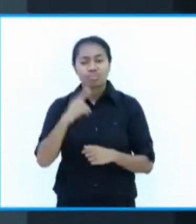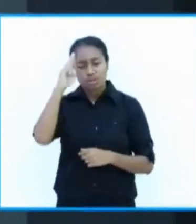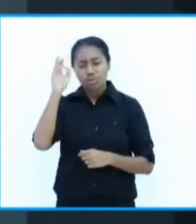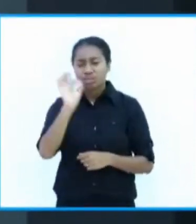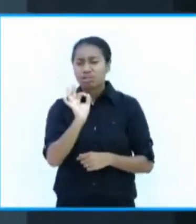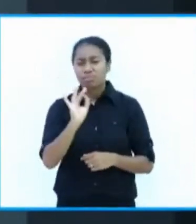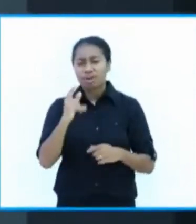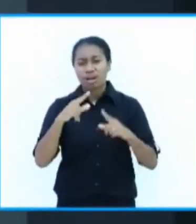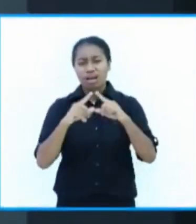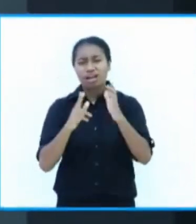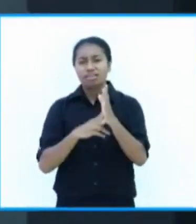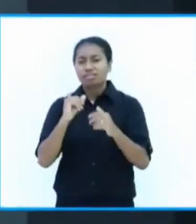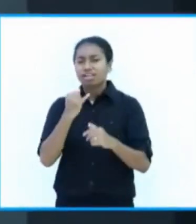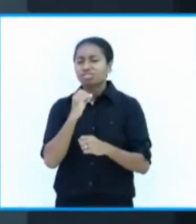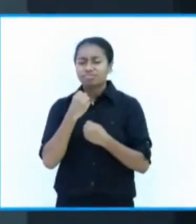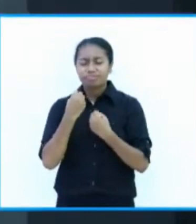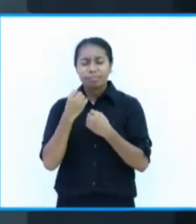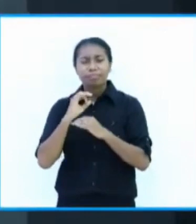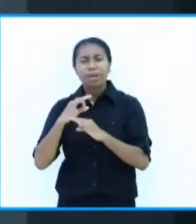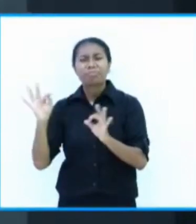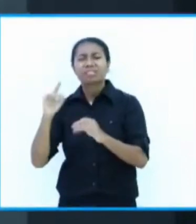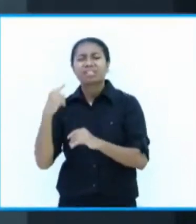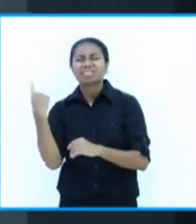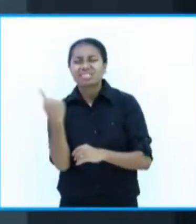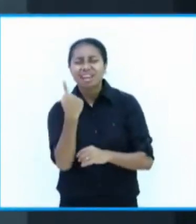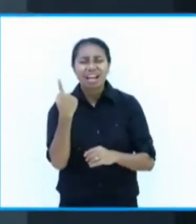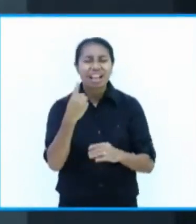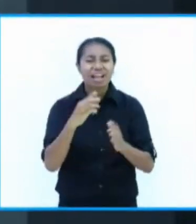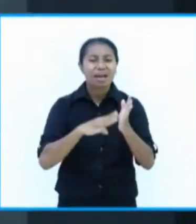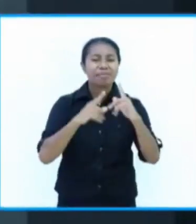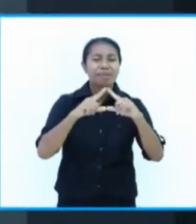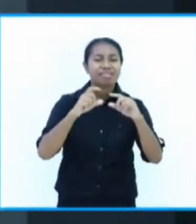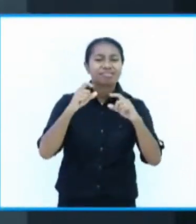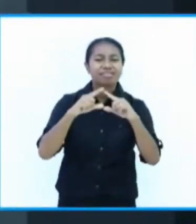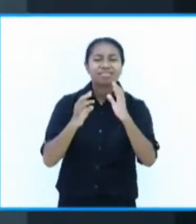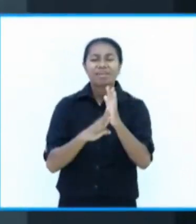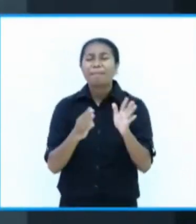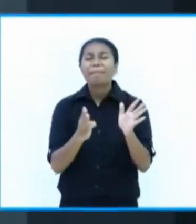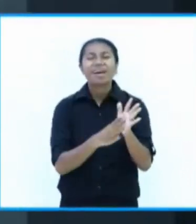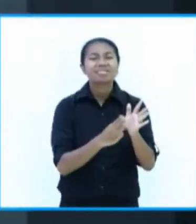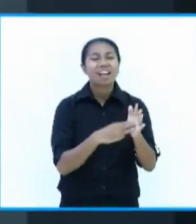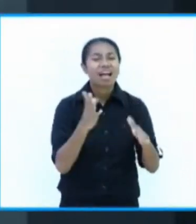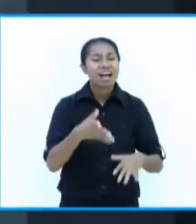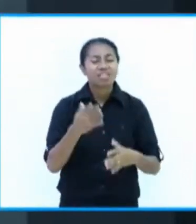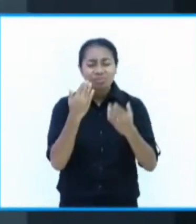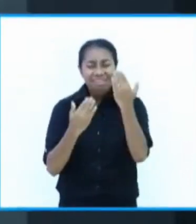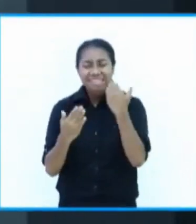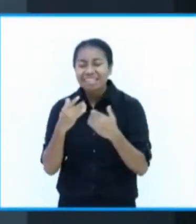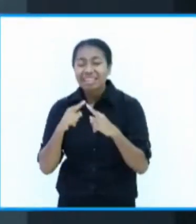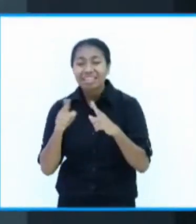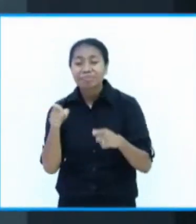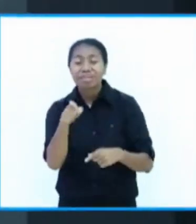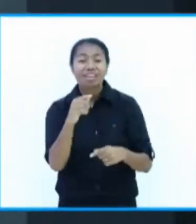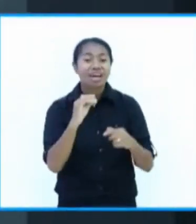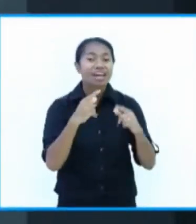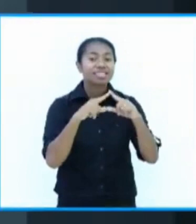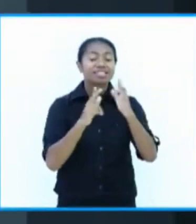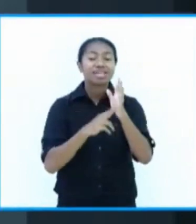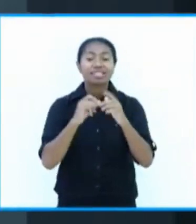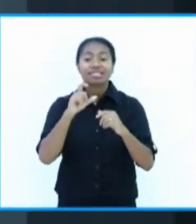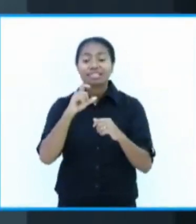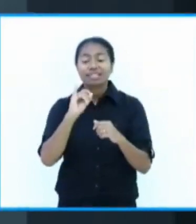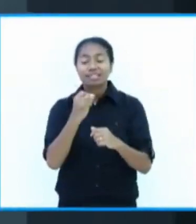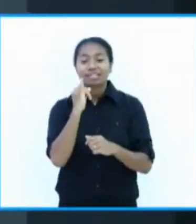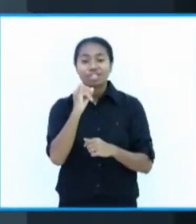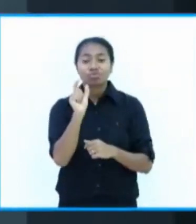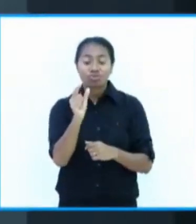berjanji bebas dari segala macamnya kesukaran tapi dia berjanji melindungi dan